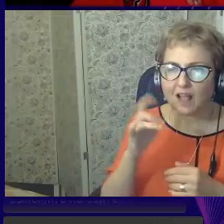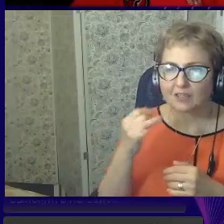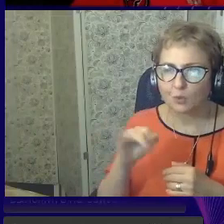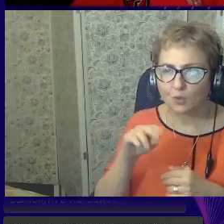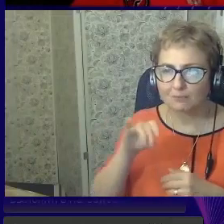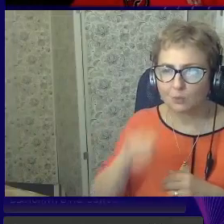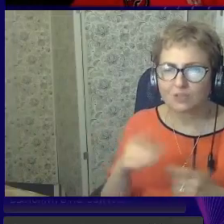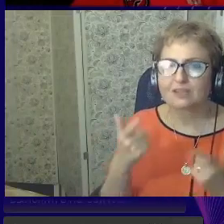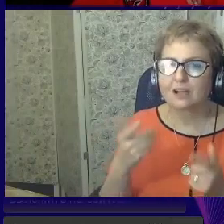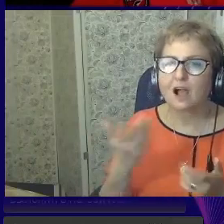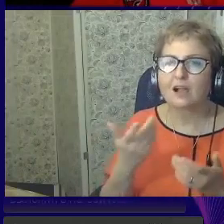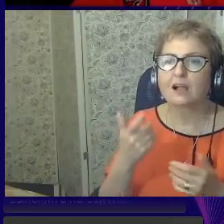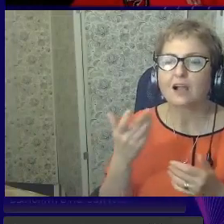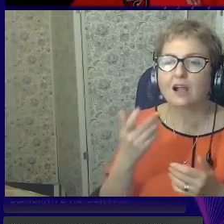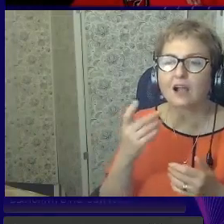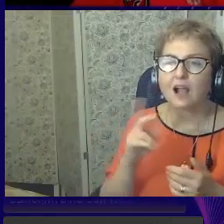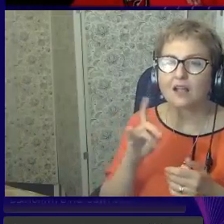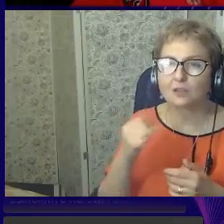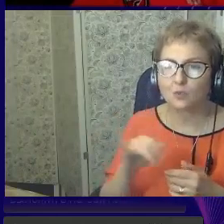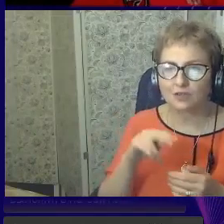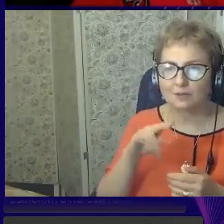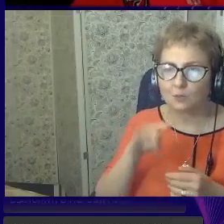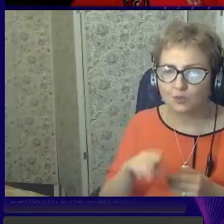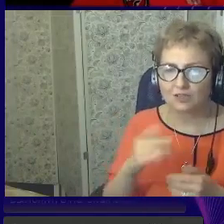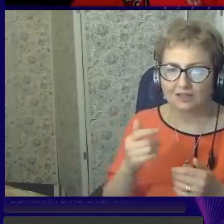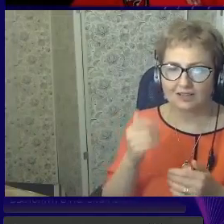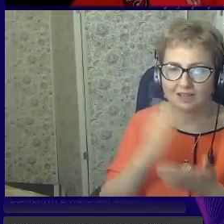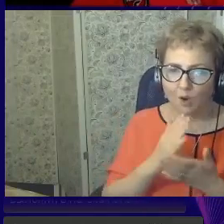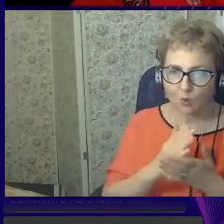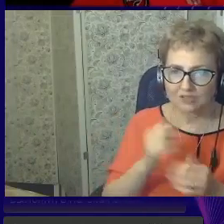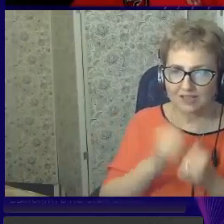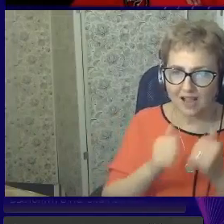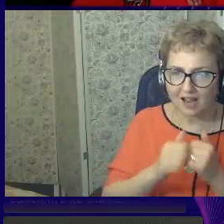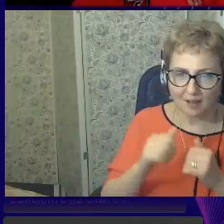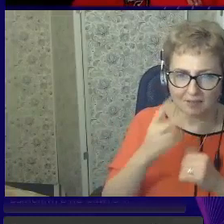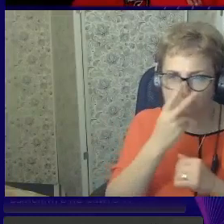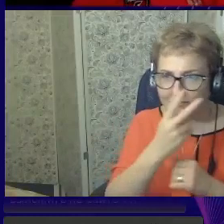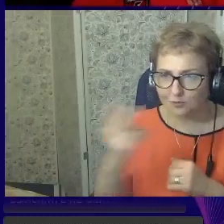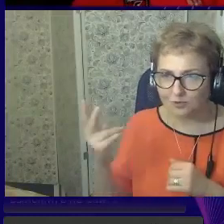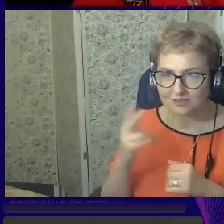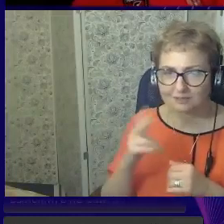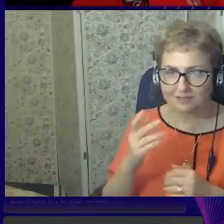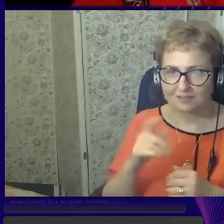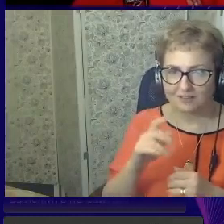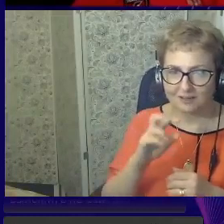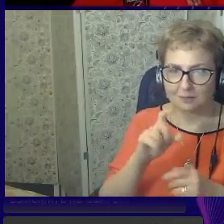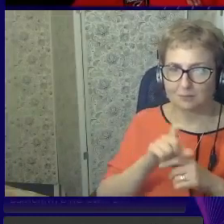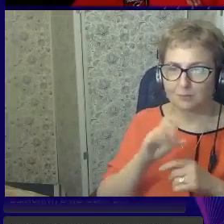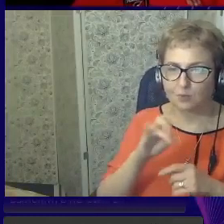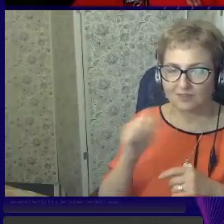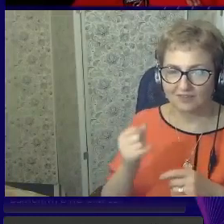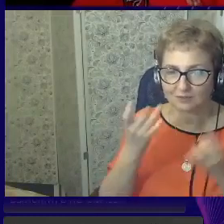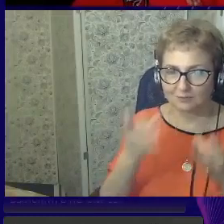говорю, какой контрольный пункт находится у нас на камне. И вот они смотрят, ну, здесь вот в данном случае буквенное описание,